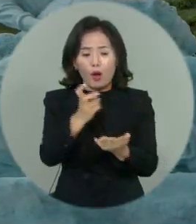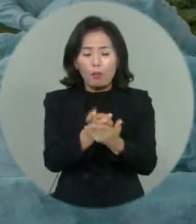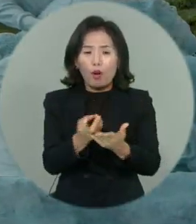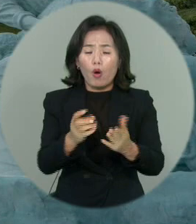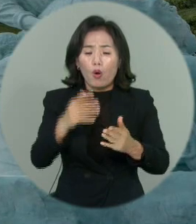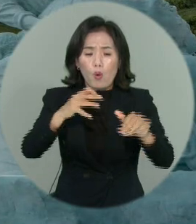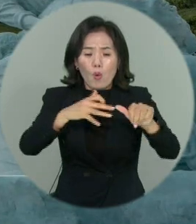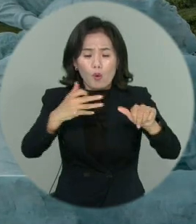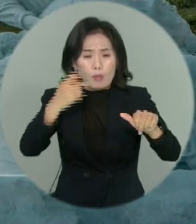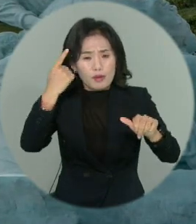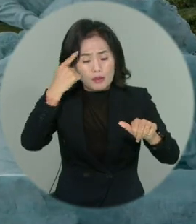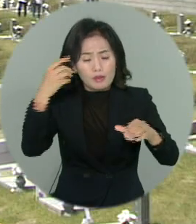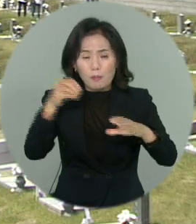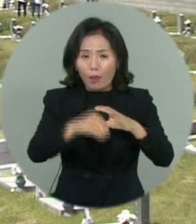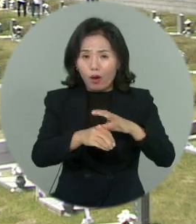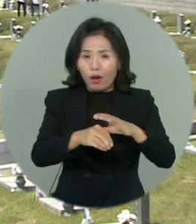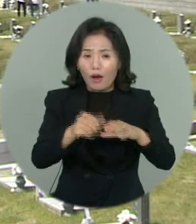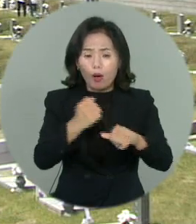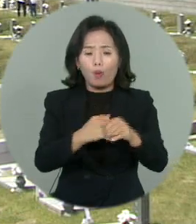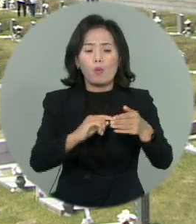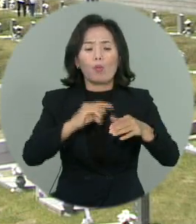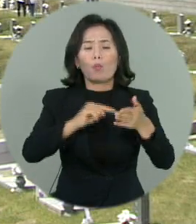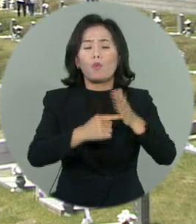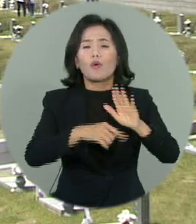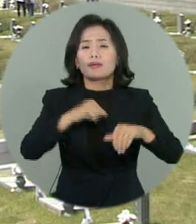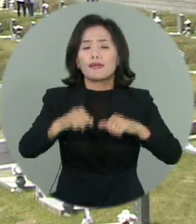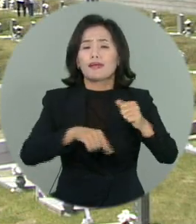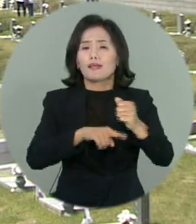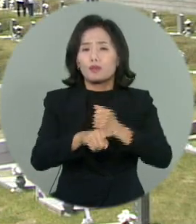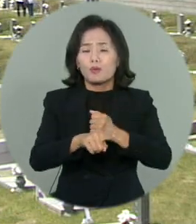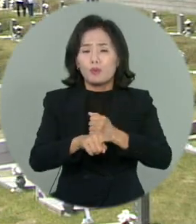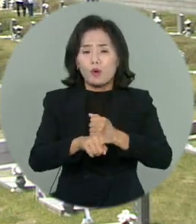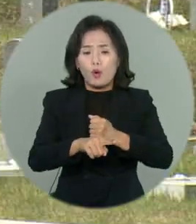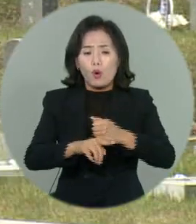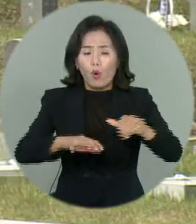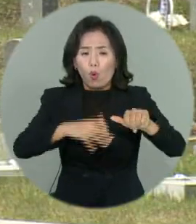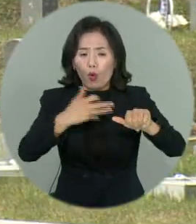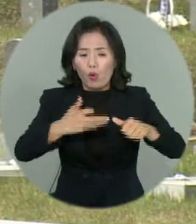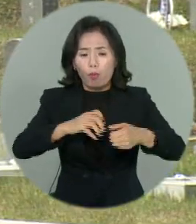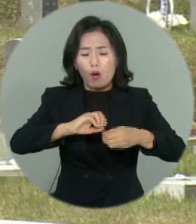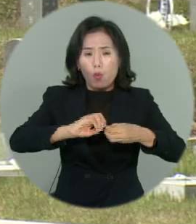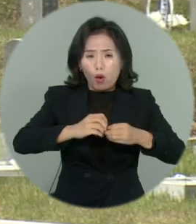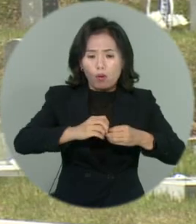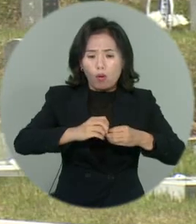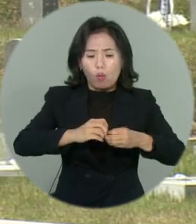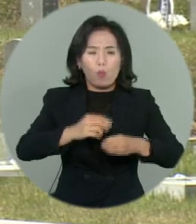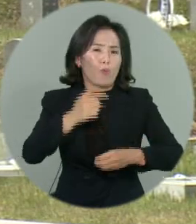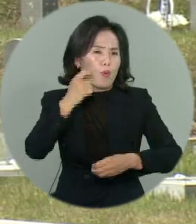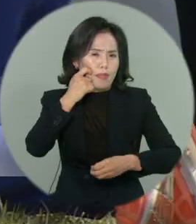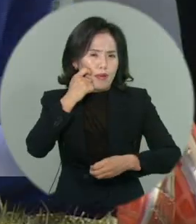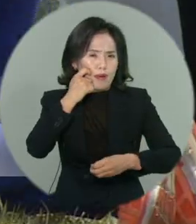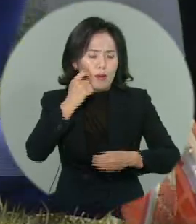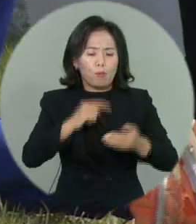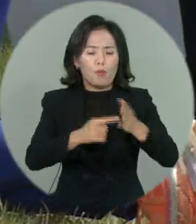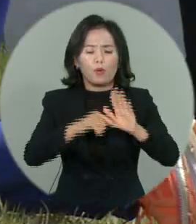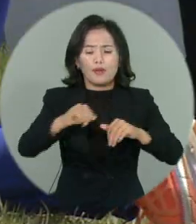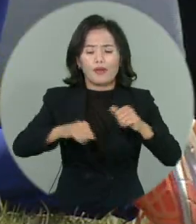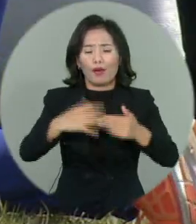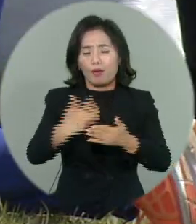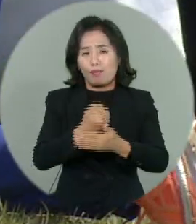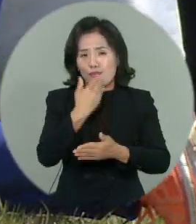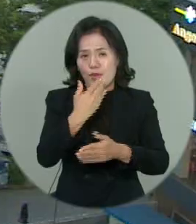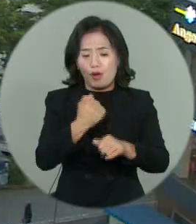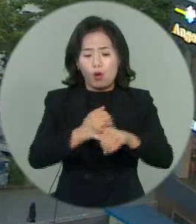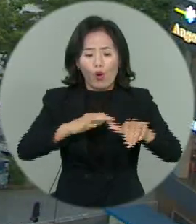전문에 518 정신이 들어가면 표현의 자유라는 이유로 518을 외곡하고 매할 수 없게대 소모적 갈등을 피할 수 있게 됩니다